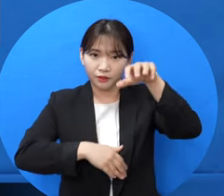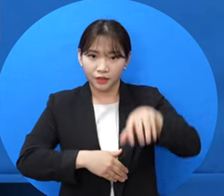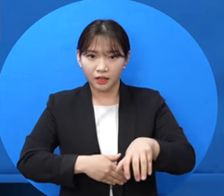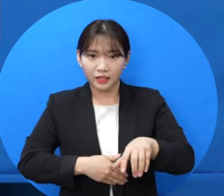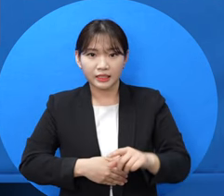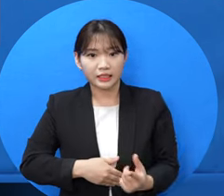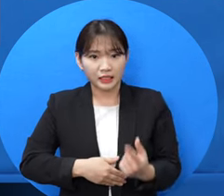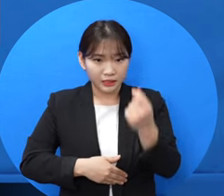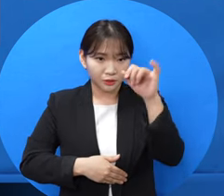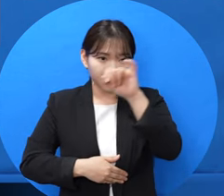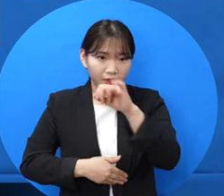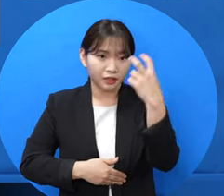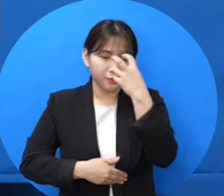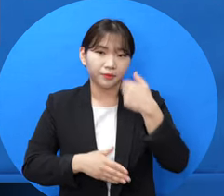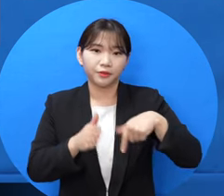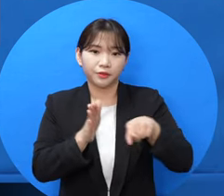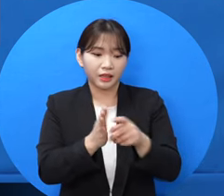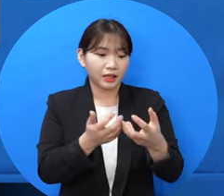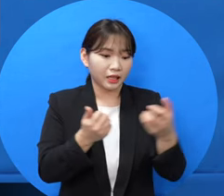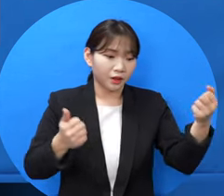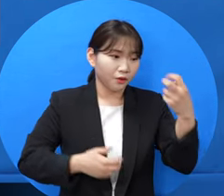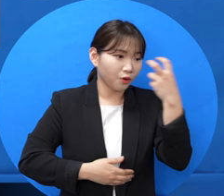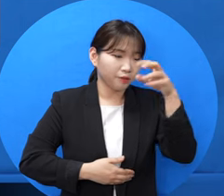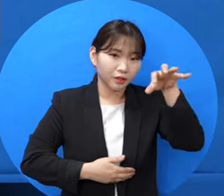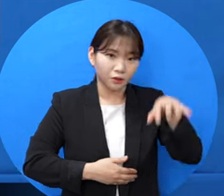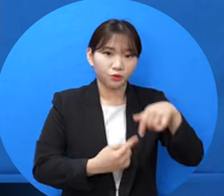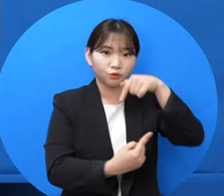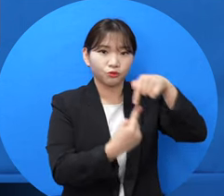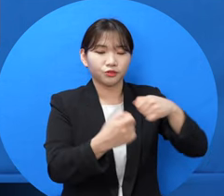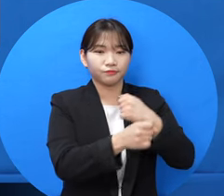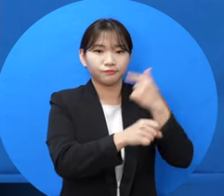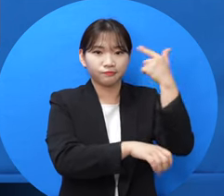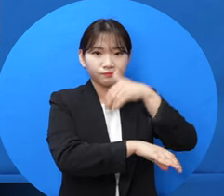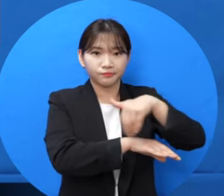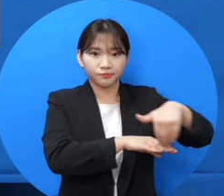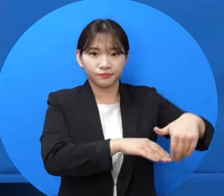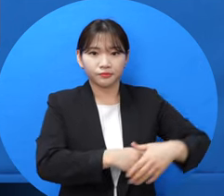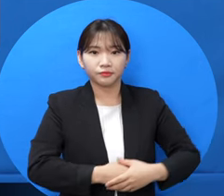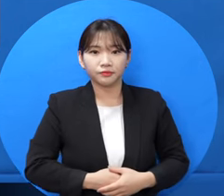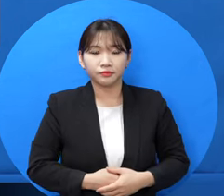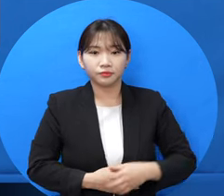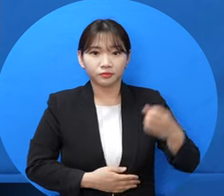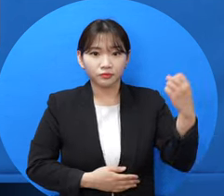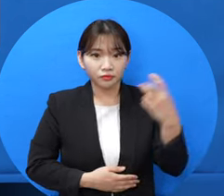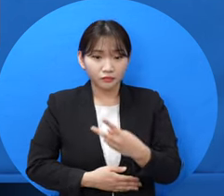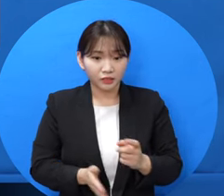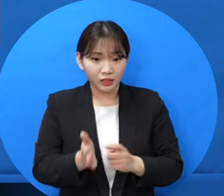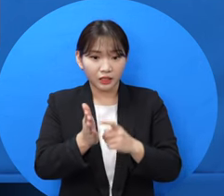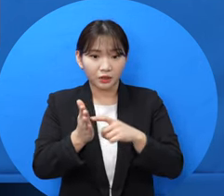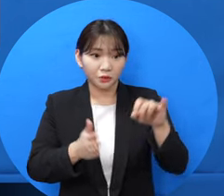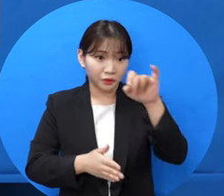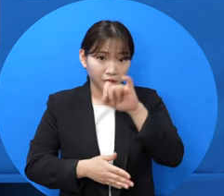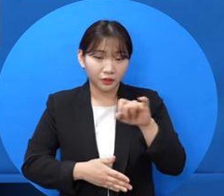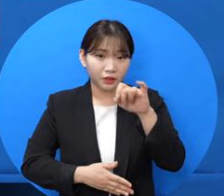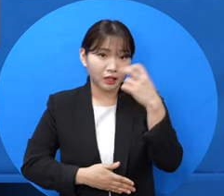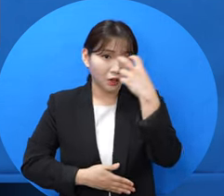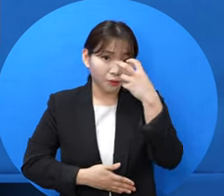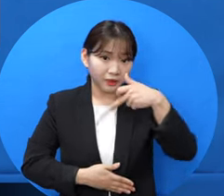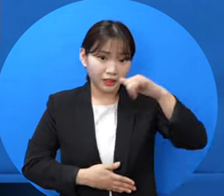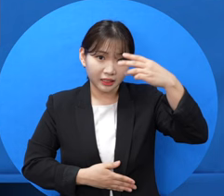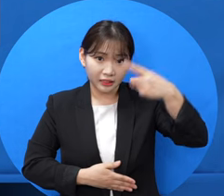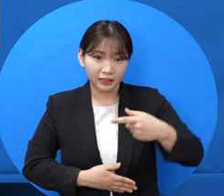는 신속 화원 검사를 년 별도 검사 시설을 운영하겠습니다 또 신서 하원 검사 키트를